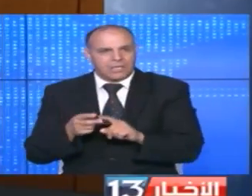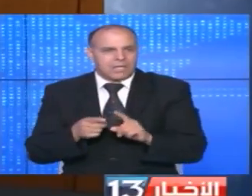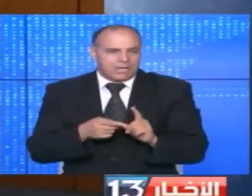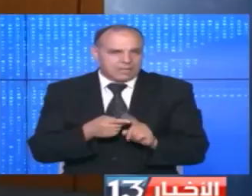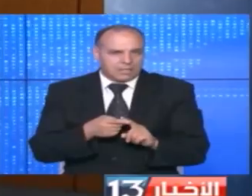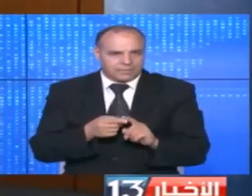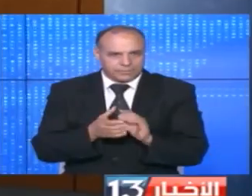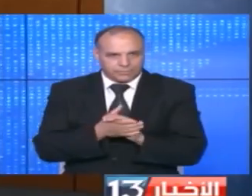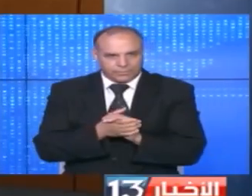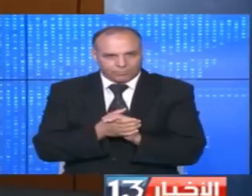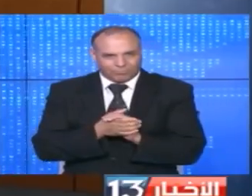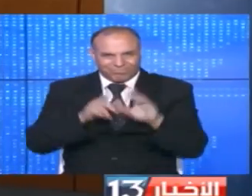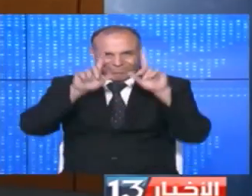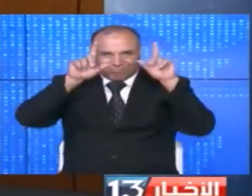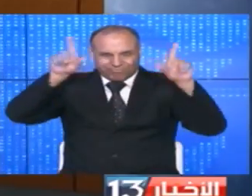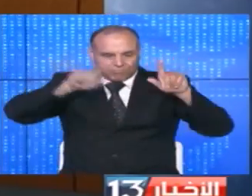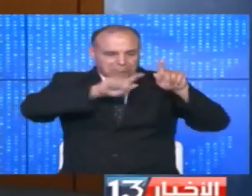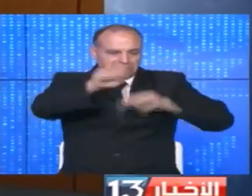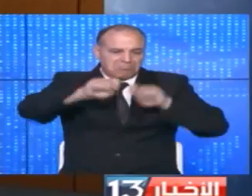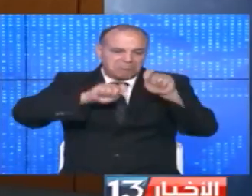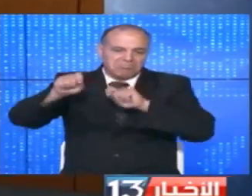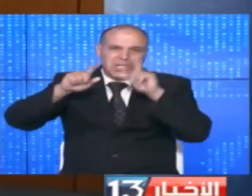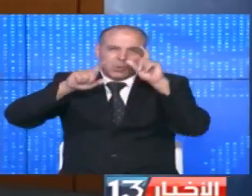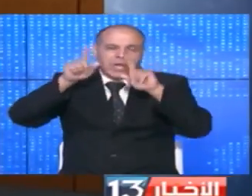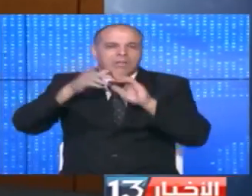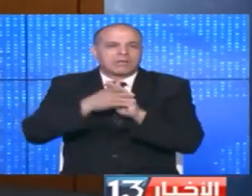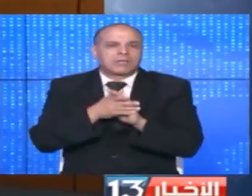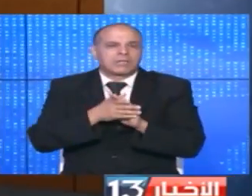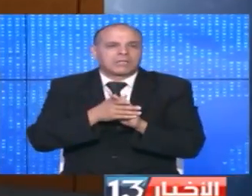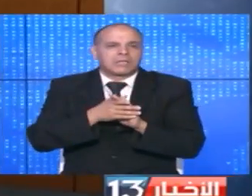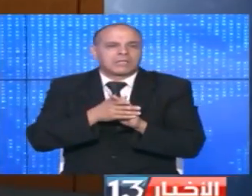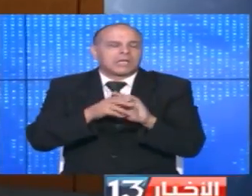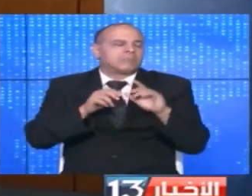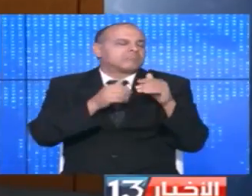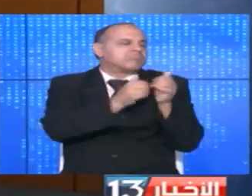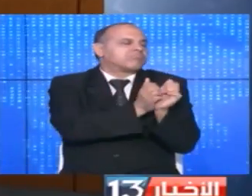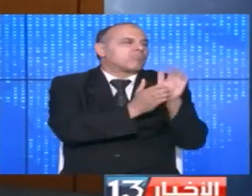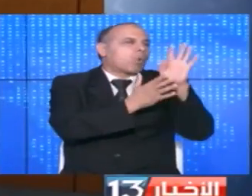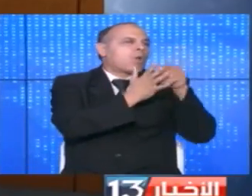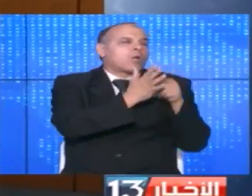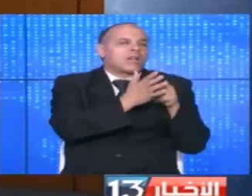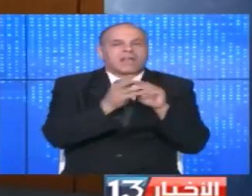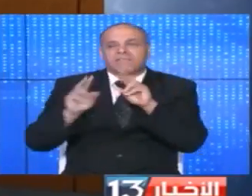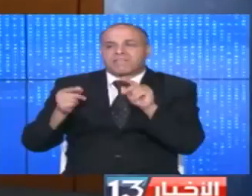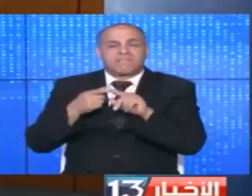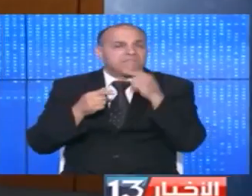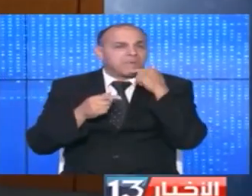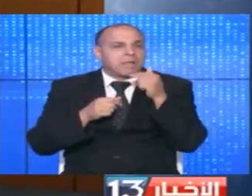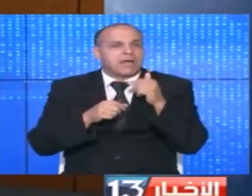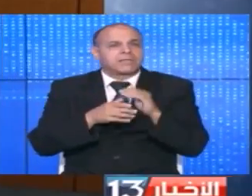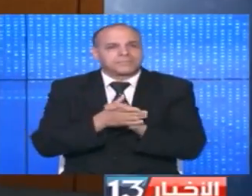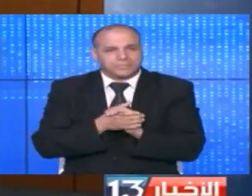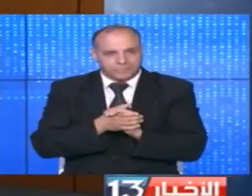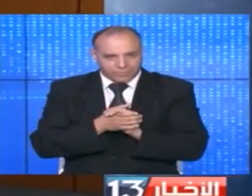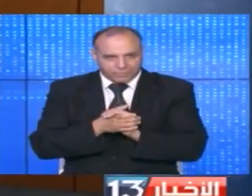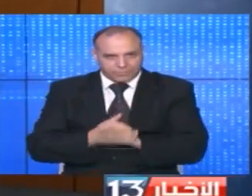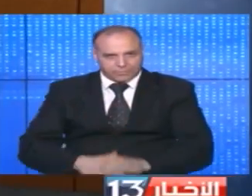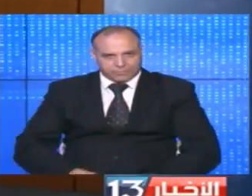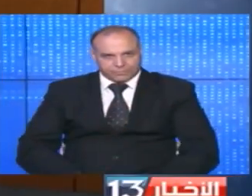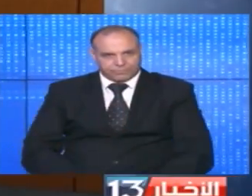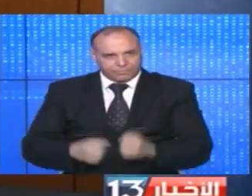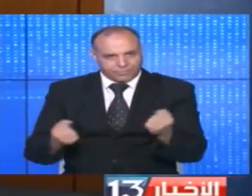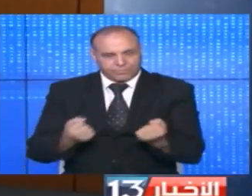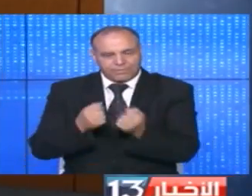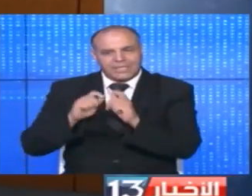التمزيق المعلقات الانتخابيه للقائمه المترشحه اه كيف بالنسبه للانتقال لل للاسعار